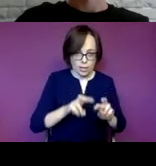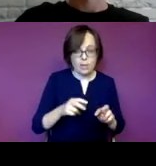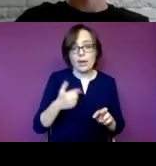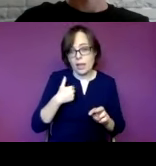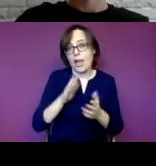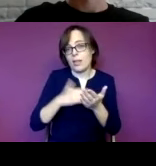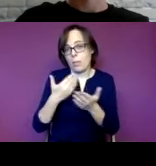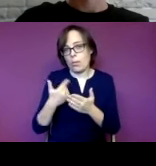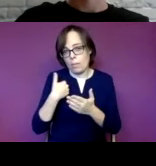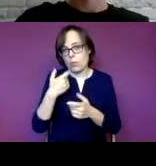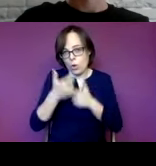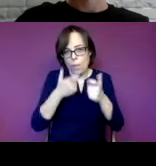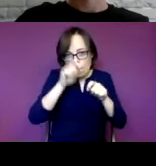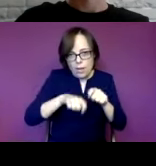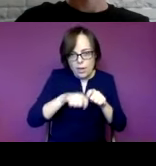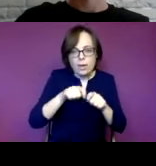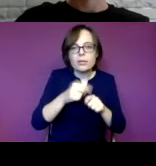gentryfikacji wsi, ale